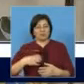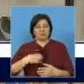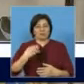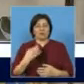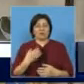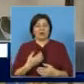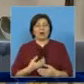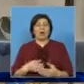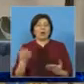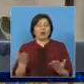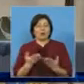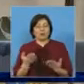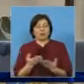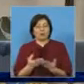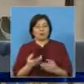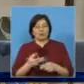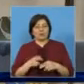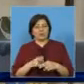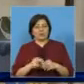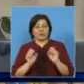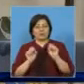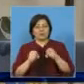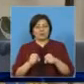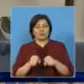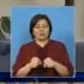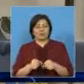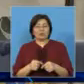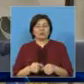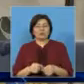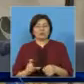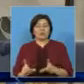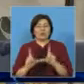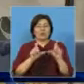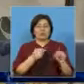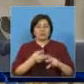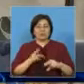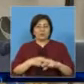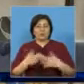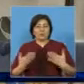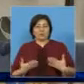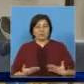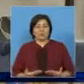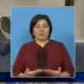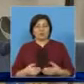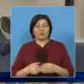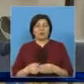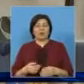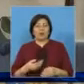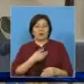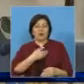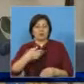который сковывает его и не дает ему возможность лететь по этой жизни, расправив крылья. И мне хочется сказать,